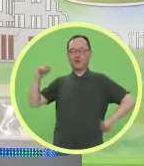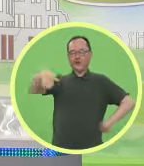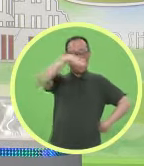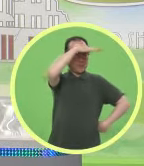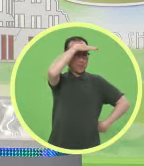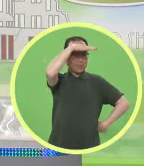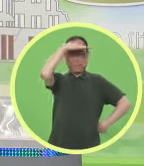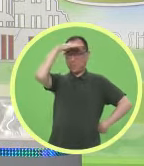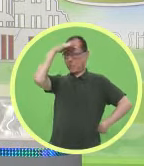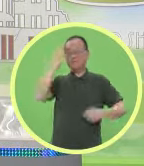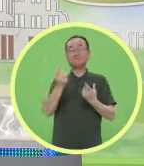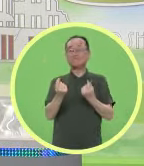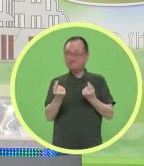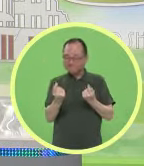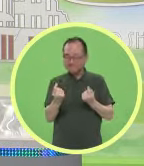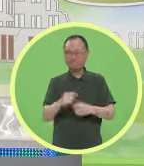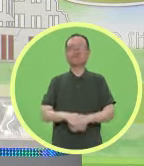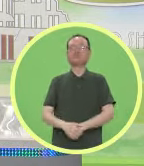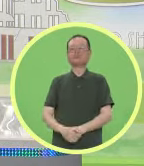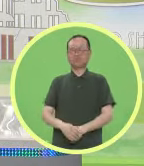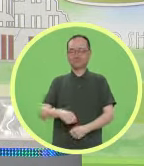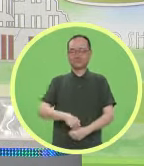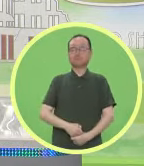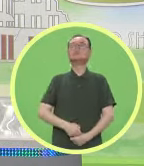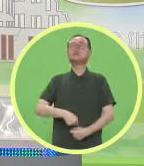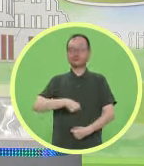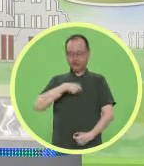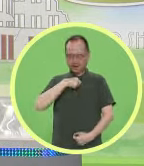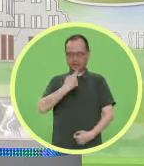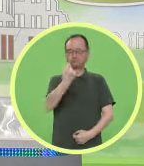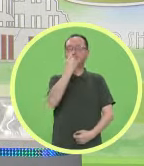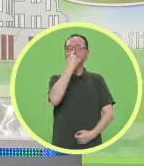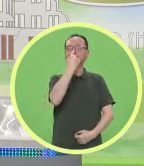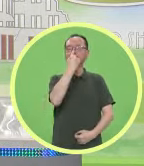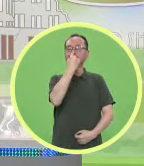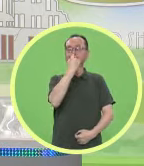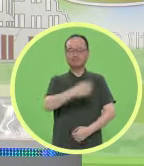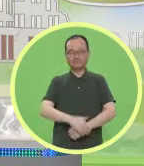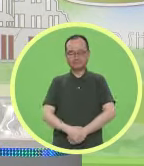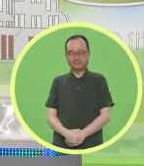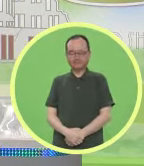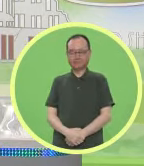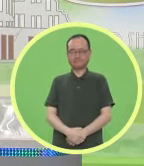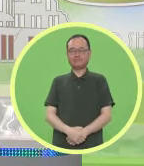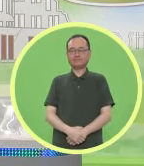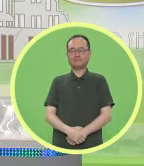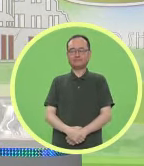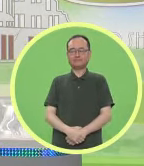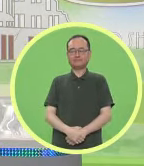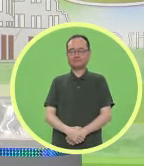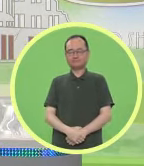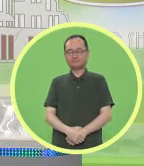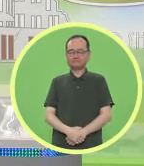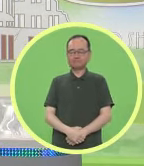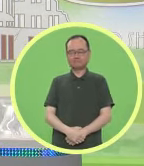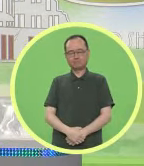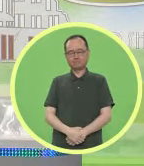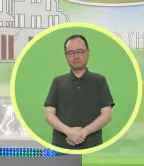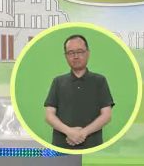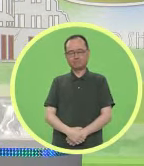風呂から絶景を見るです。正解です。僕ね、実は